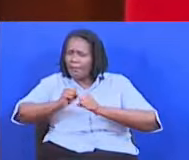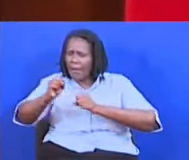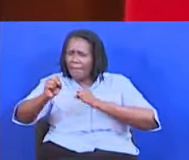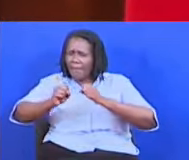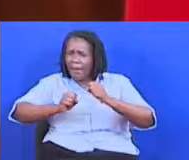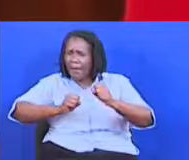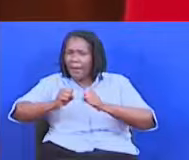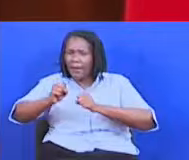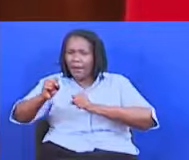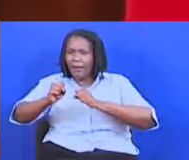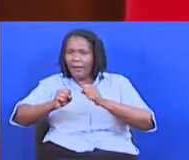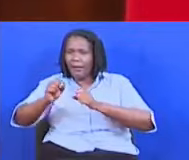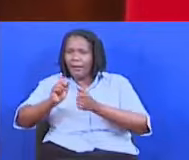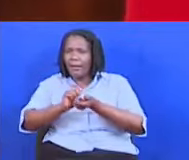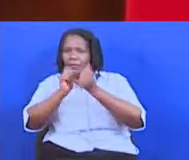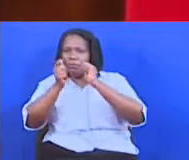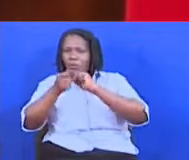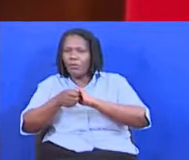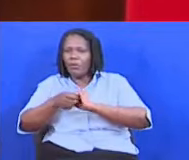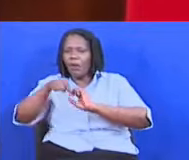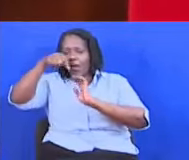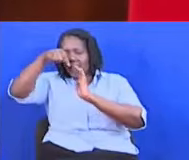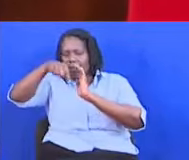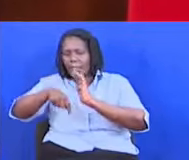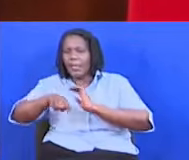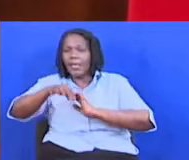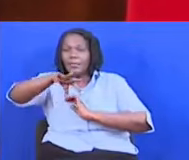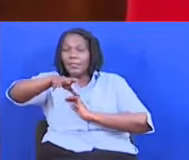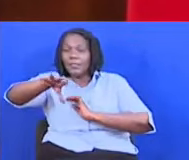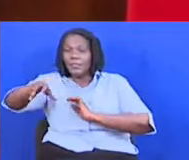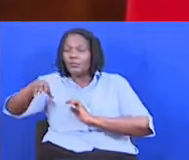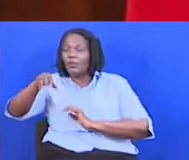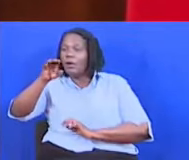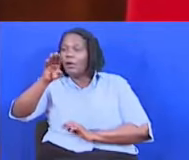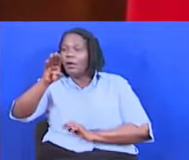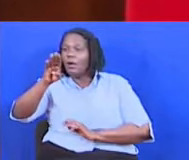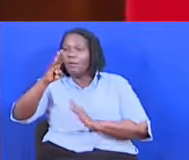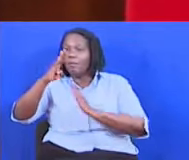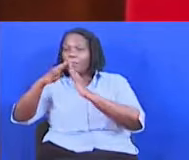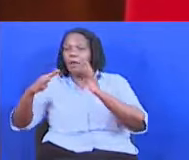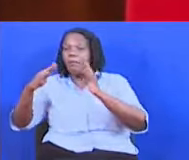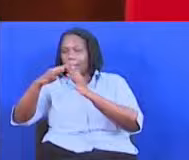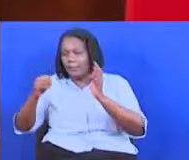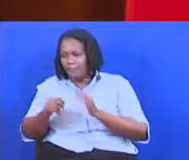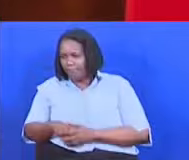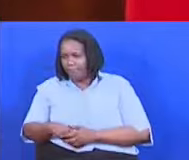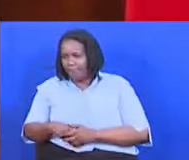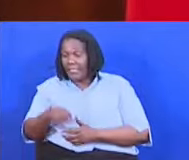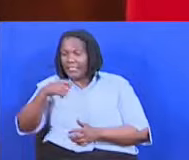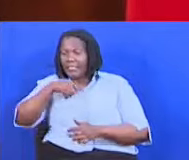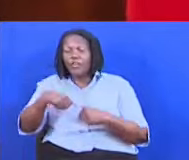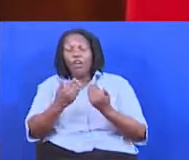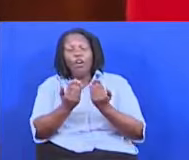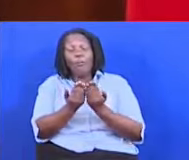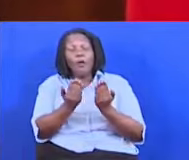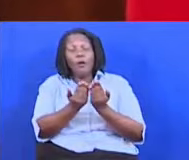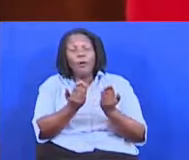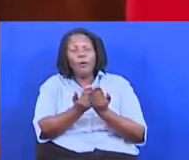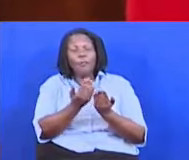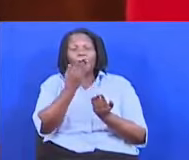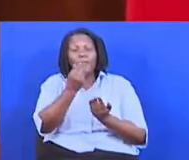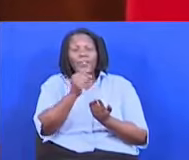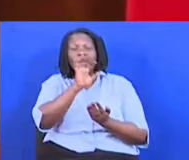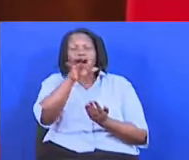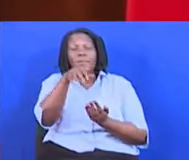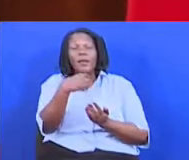kuokoa kina cha ziwa Babati. Na kwa tumeshaomba fedha zaidi ya miaka mitatu. Na Mheshimiwa Waziri umekuwa ukituahidi